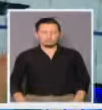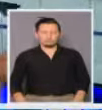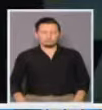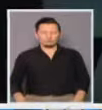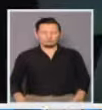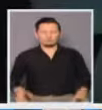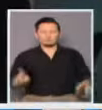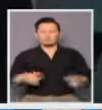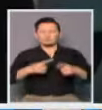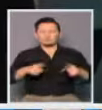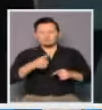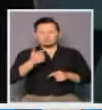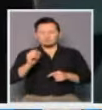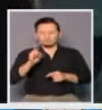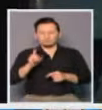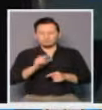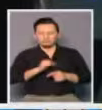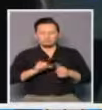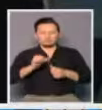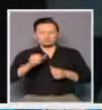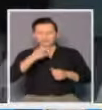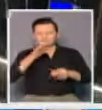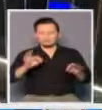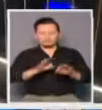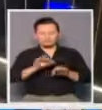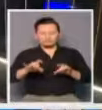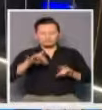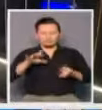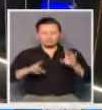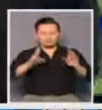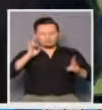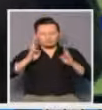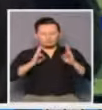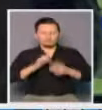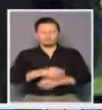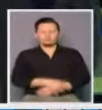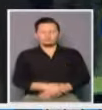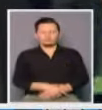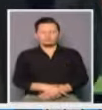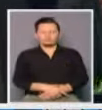А дирижеру Газизу Карабупину особенно понравился этот музыкальный инструмент.